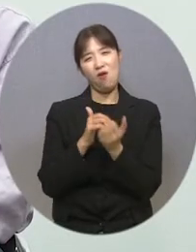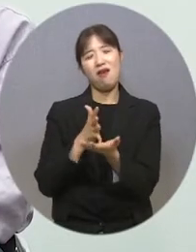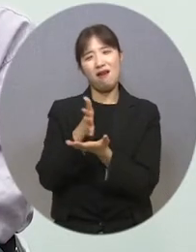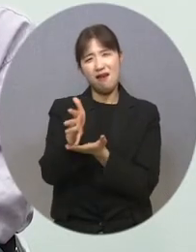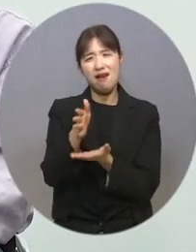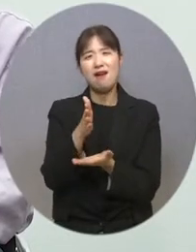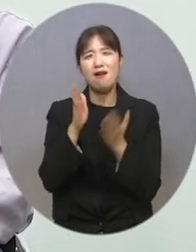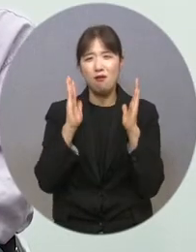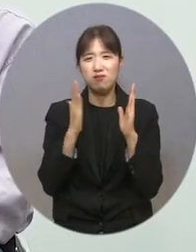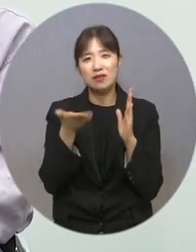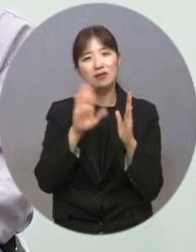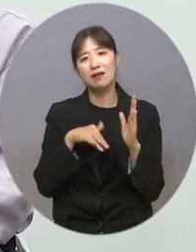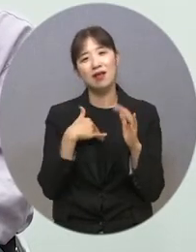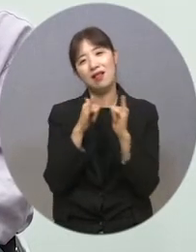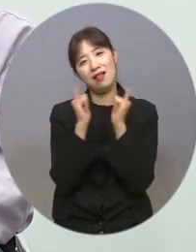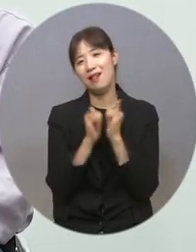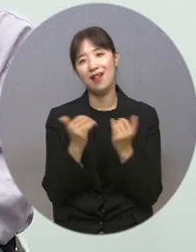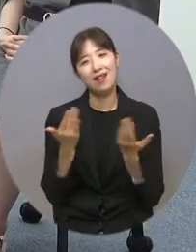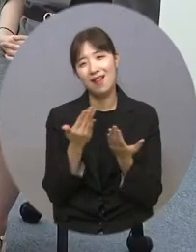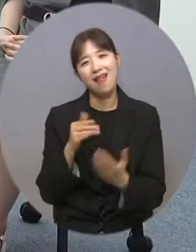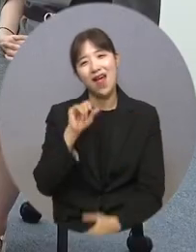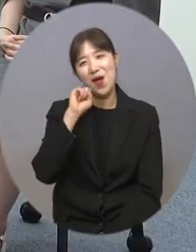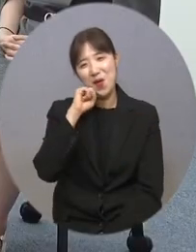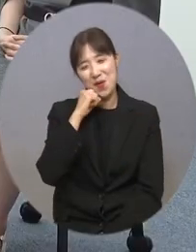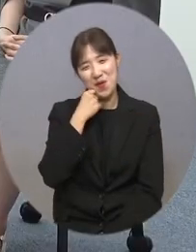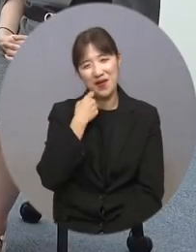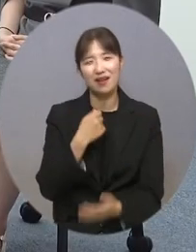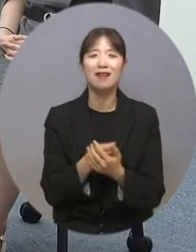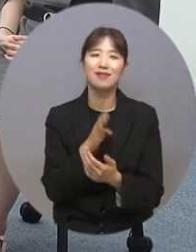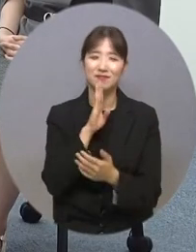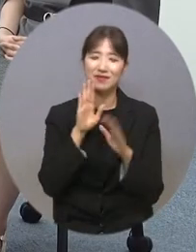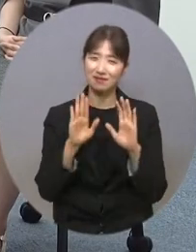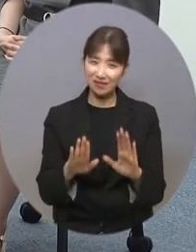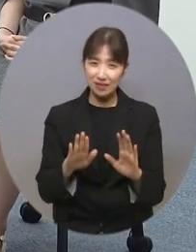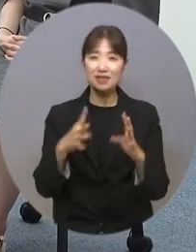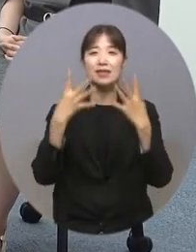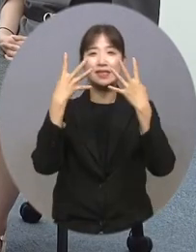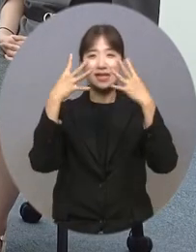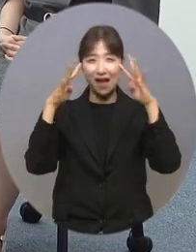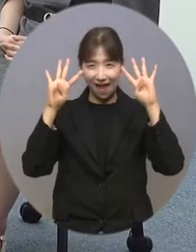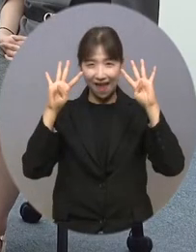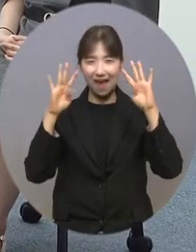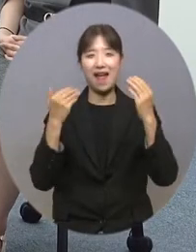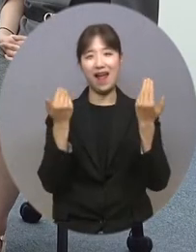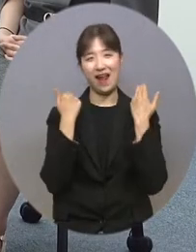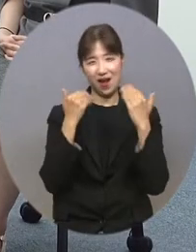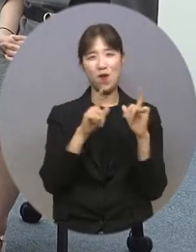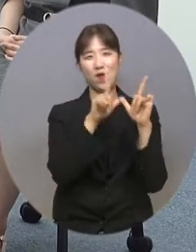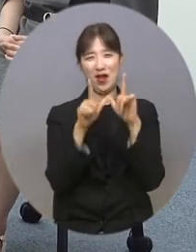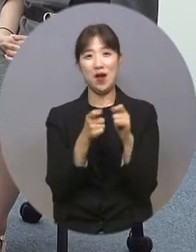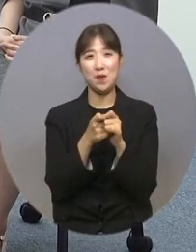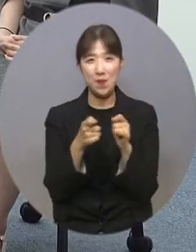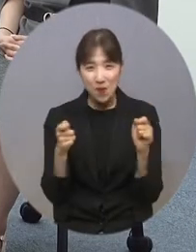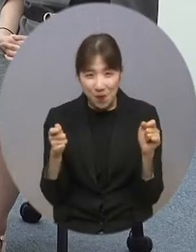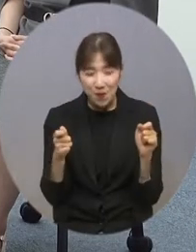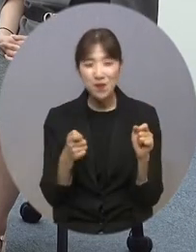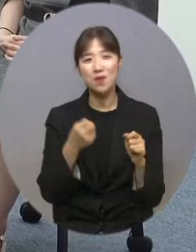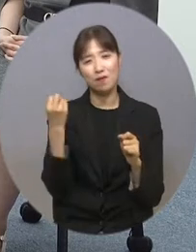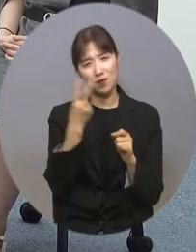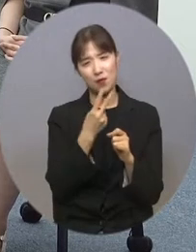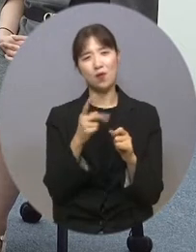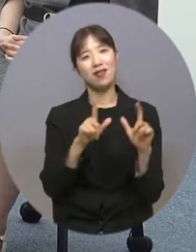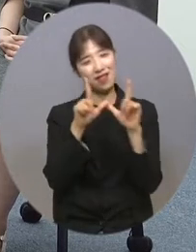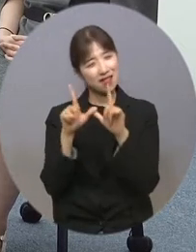어렵게 할 예 그래요 이제 4학년 있을 텐데 뭐 학교생활 노래 하셨을 것 같고 또